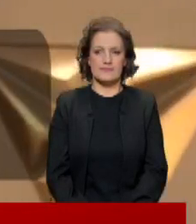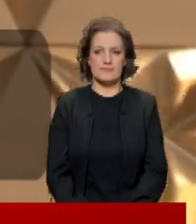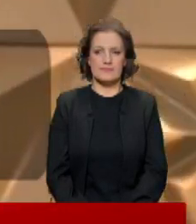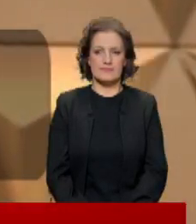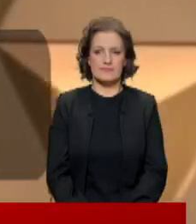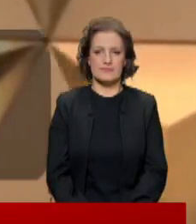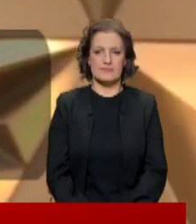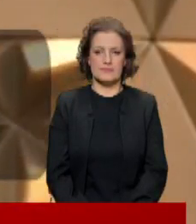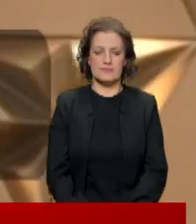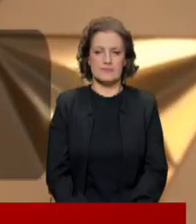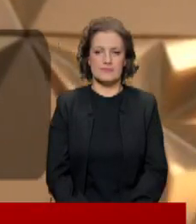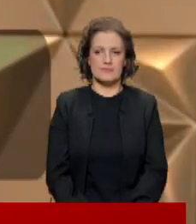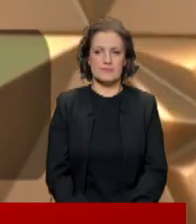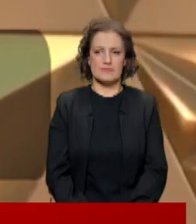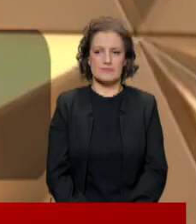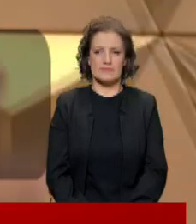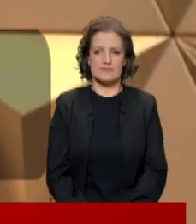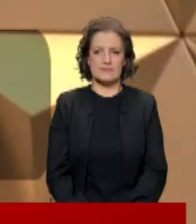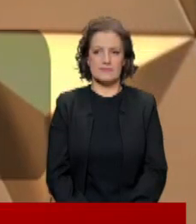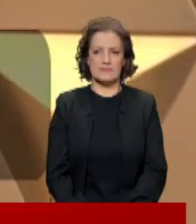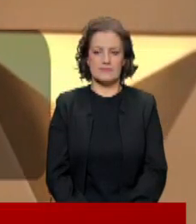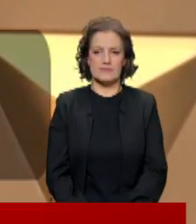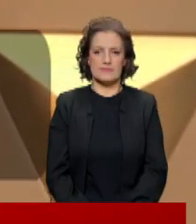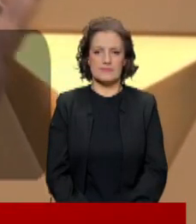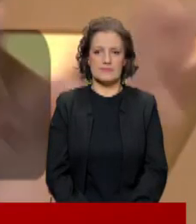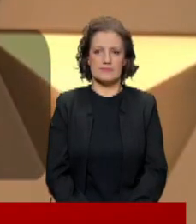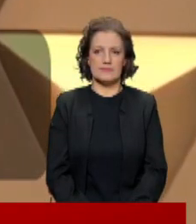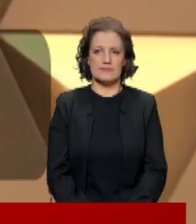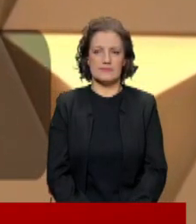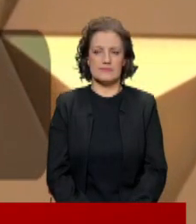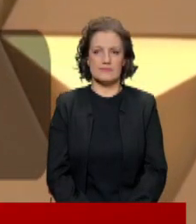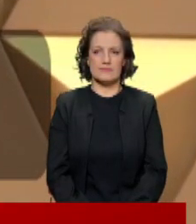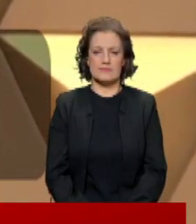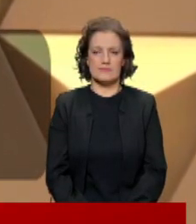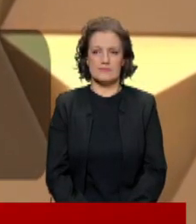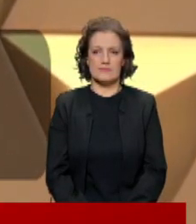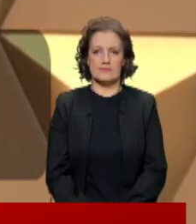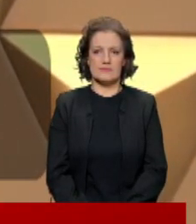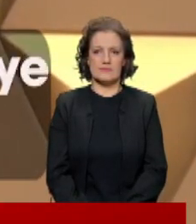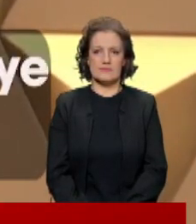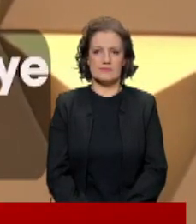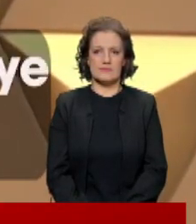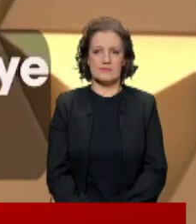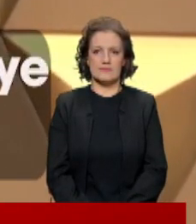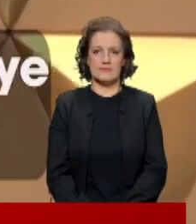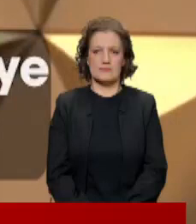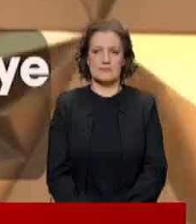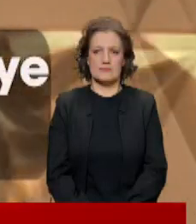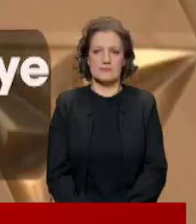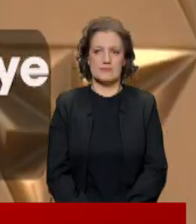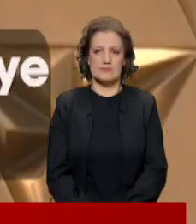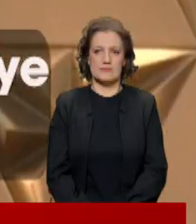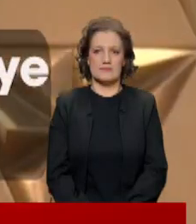ne? Burası nasıl bir yüzek demiyorsunuz. Enerji Bakanlığı'nın önüne gidip şu ÖTV'yi kaldırın ulaşımdan